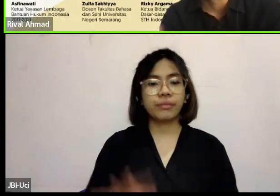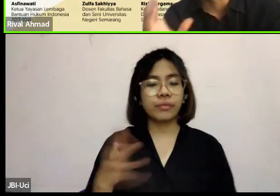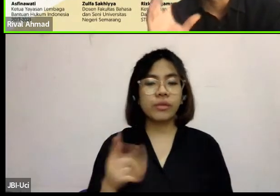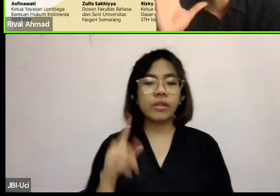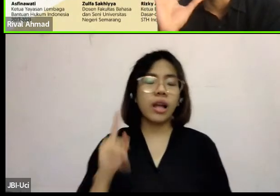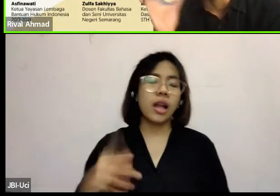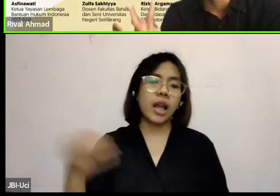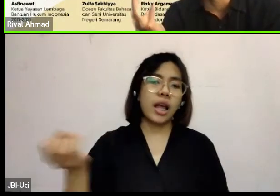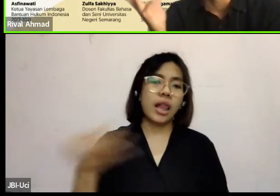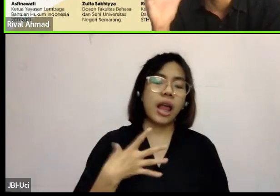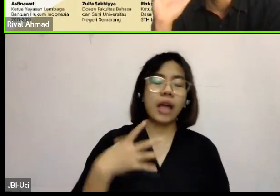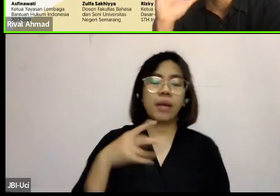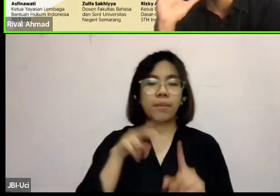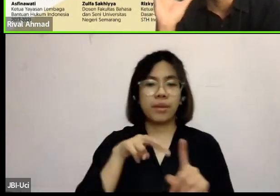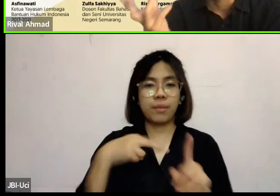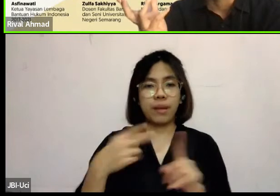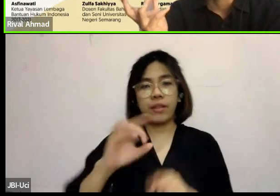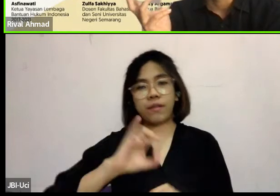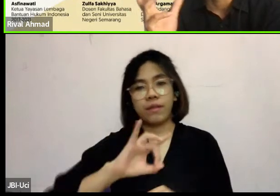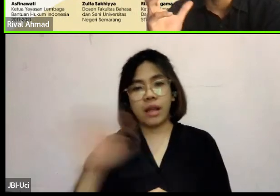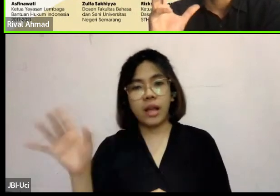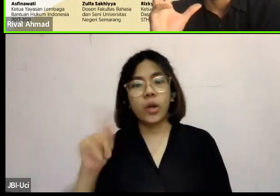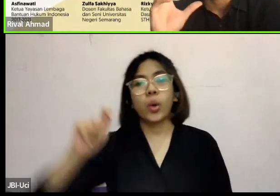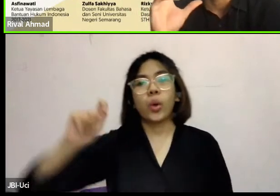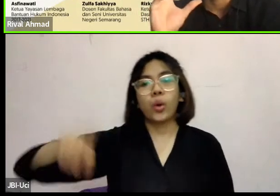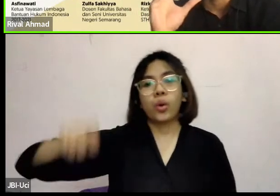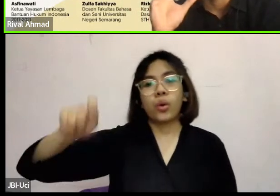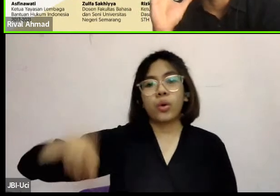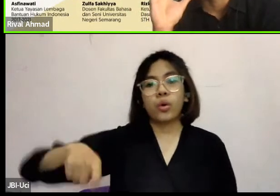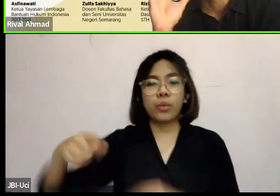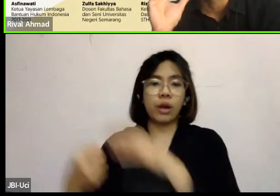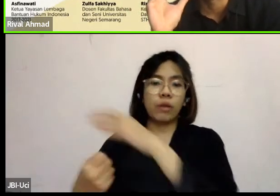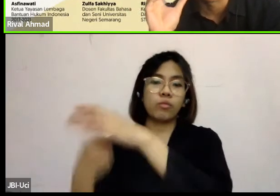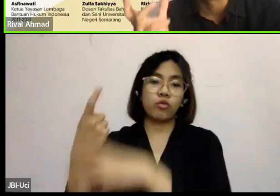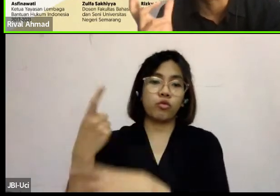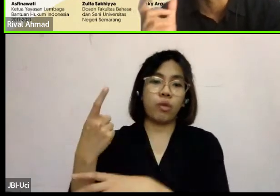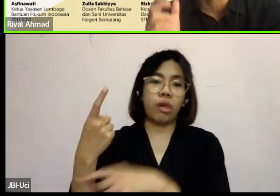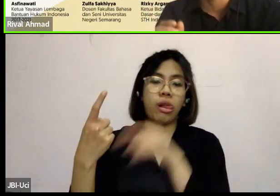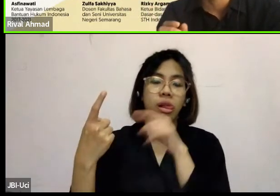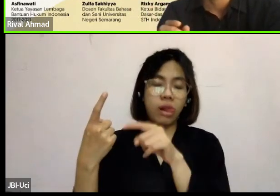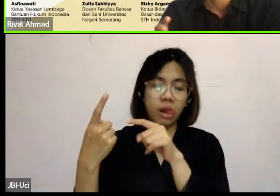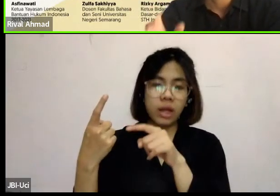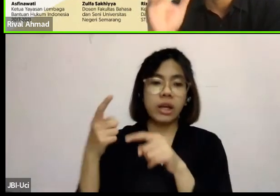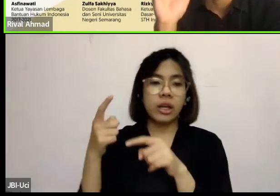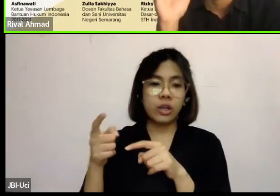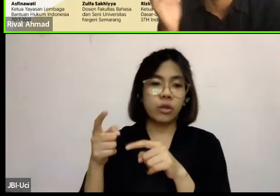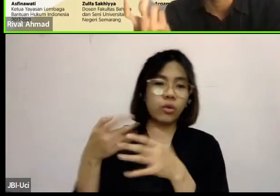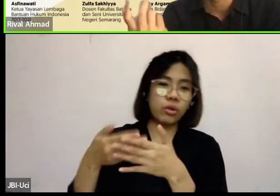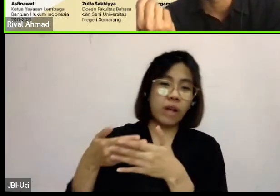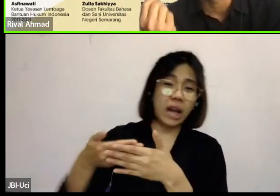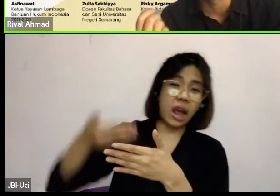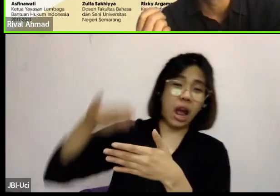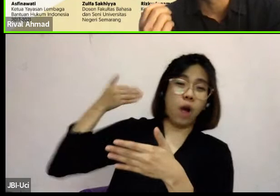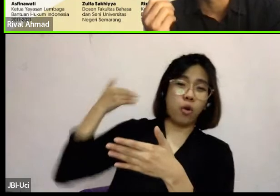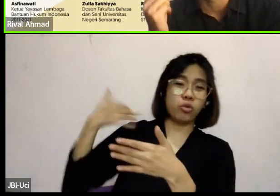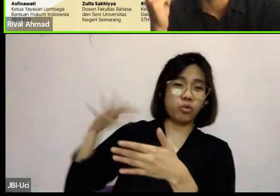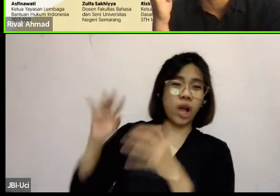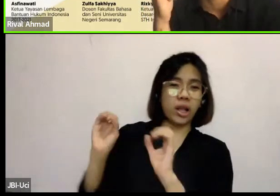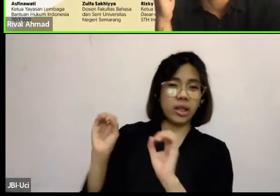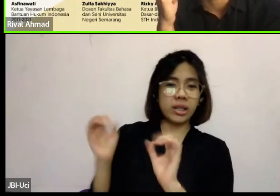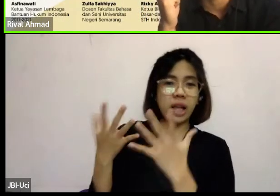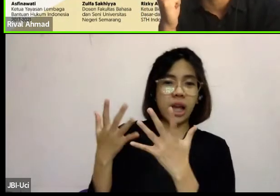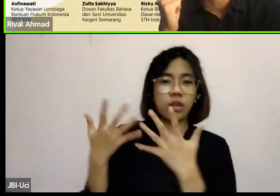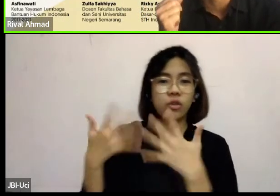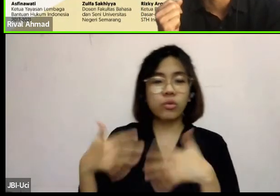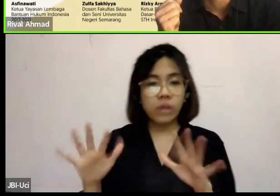pendekatan lain bahwa pada dasarnya hukum yang ada itu enggak pernah dari awalnya begitu gitu jadi nggak ada yang bisa